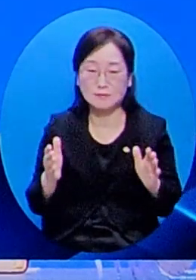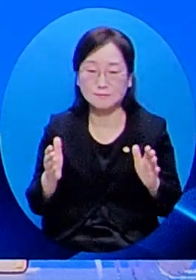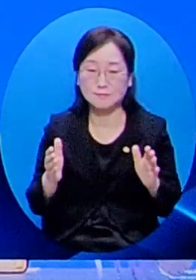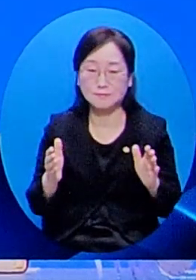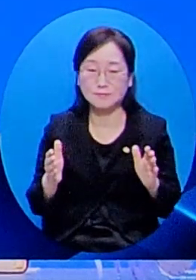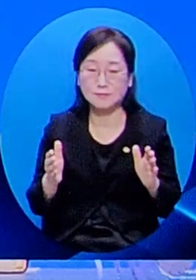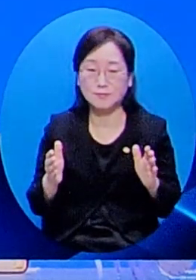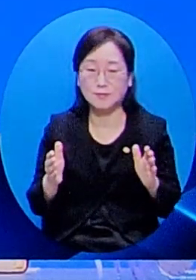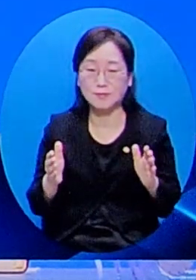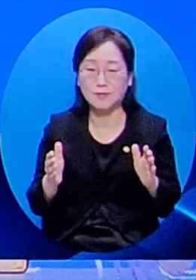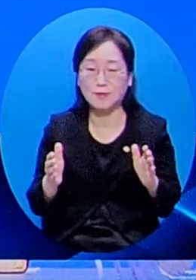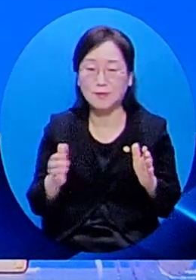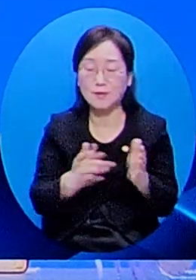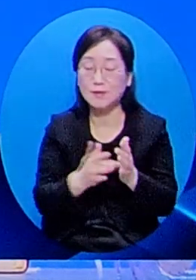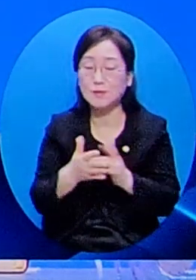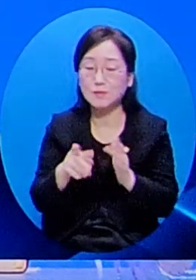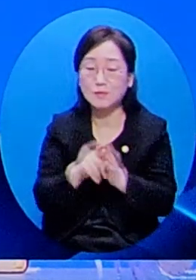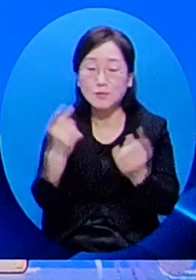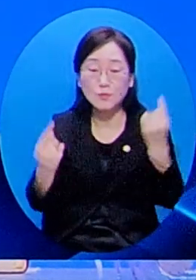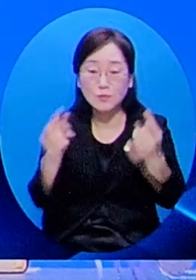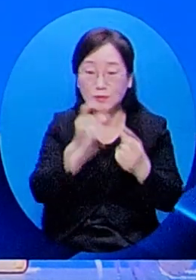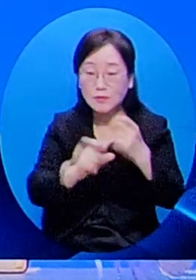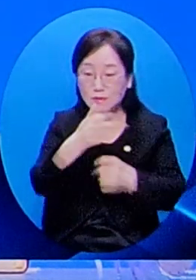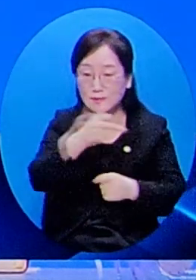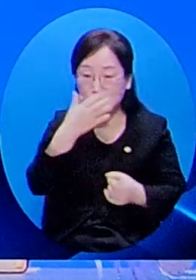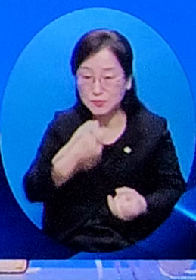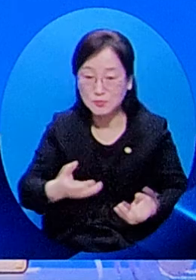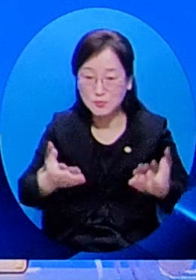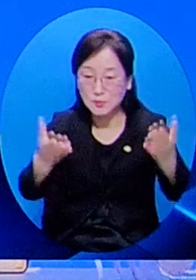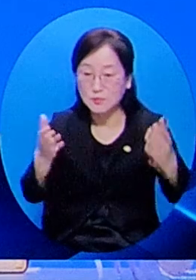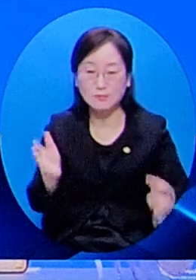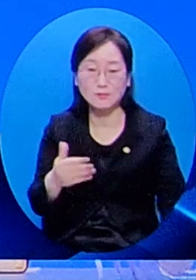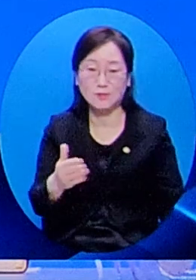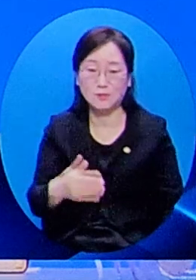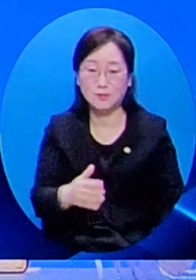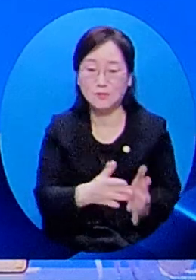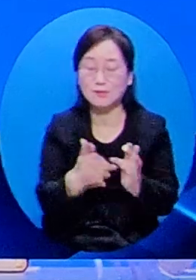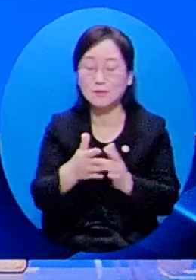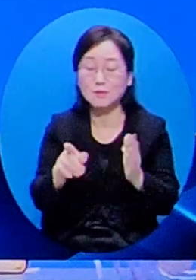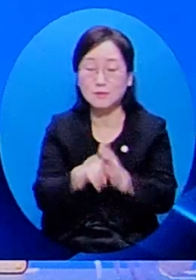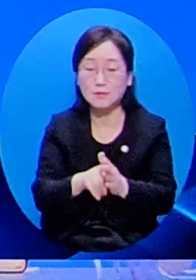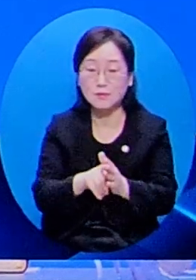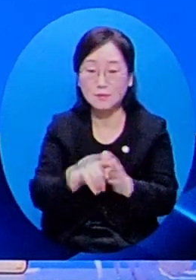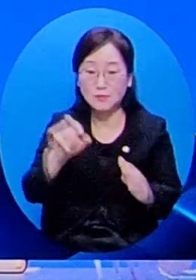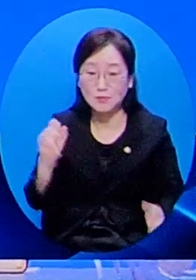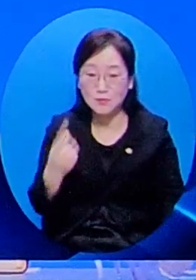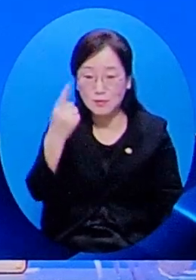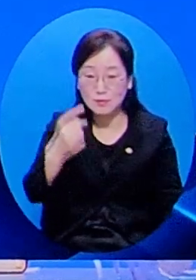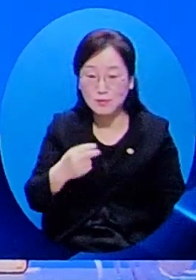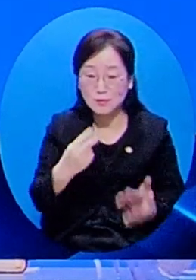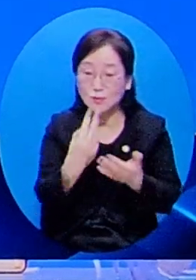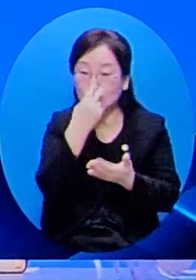인생들에서 예수를 믿는 것보다 더 큰 축복이 없습니다. 예수를 믿는 순간 운명이 바뀌어집니다.